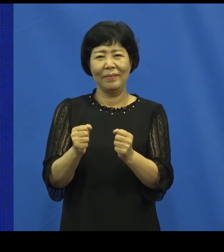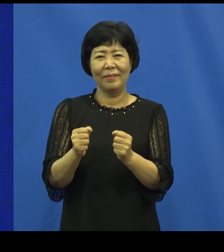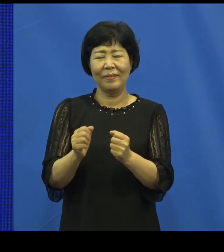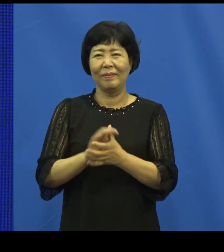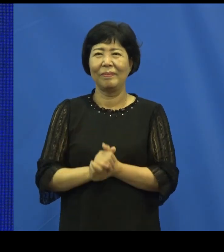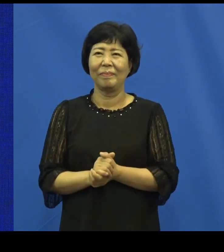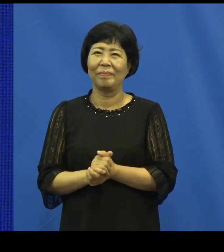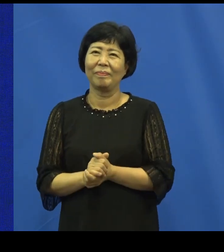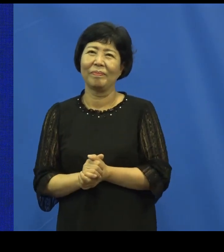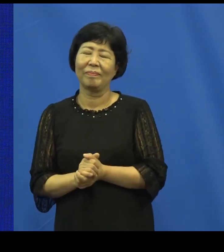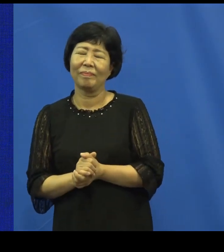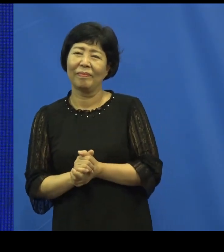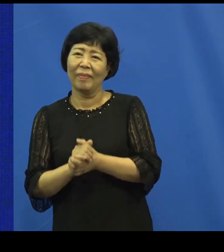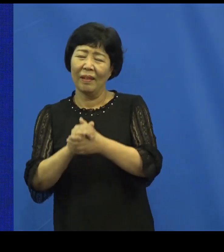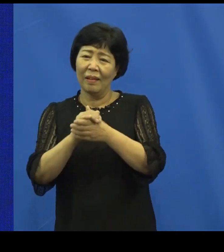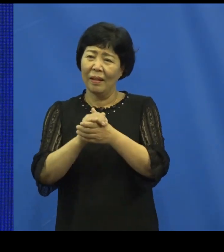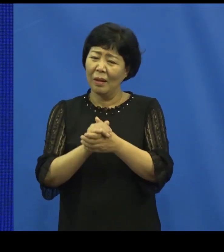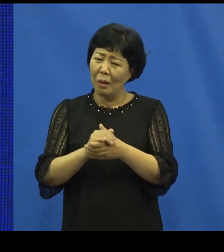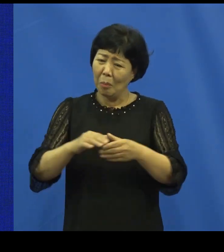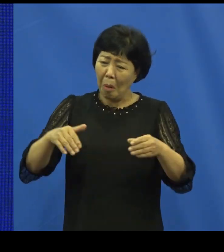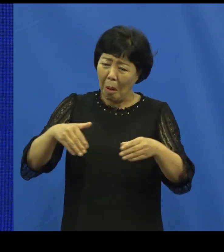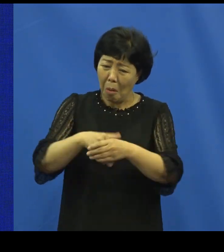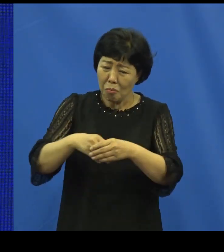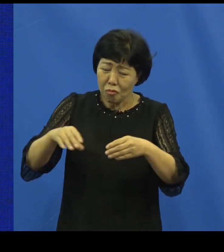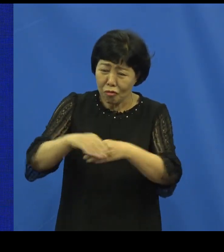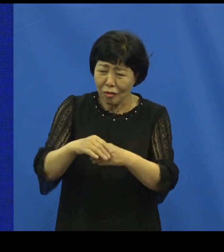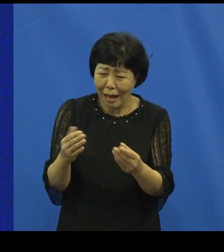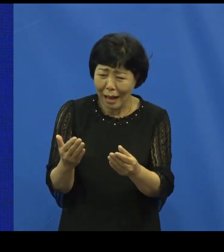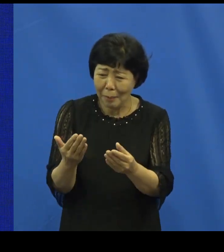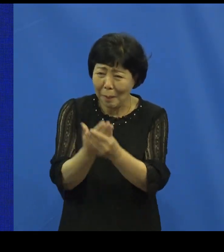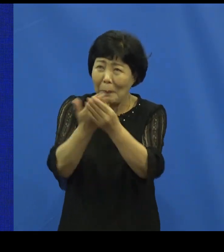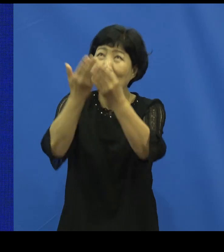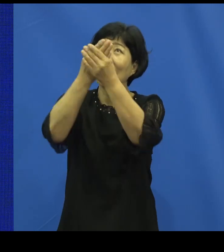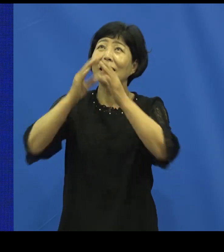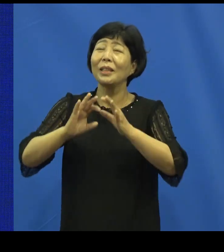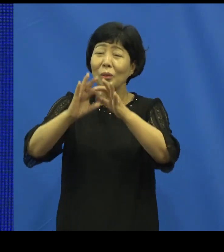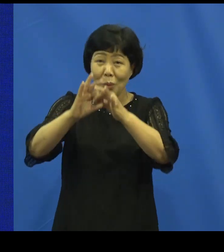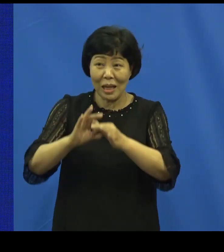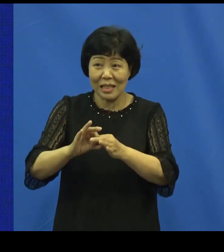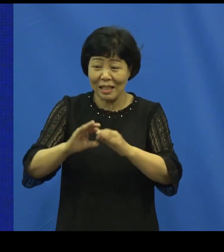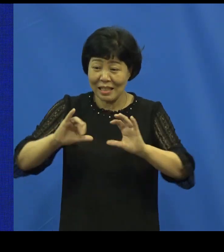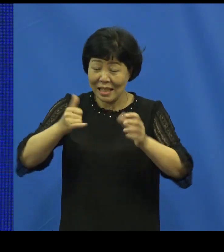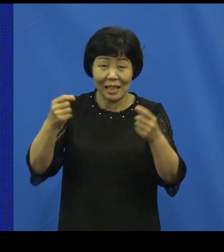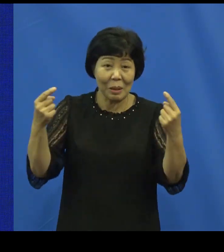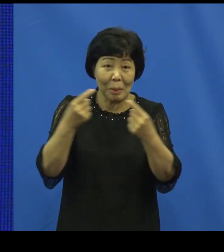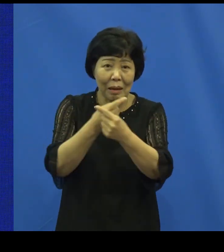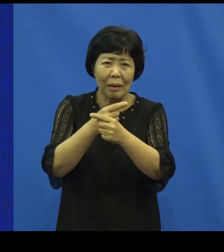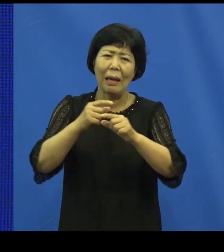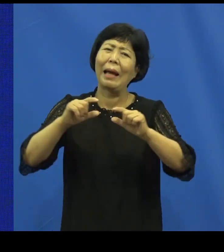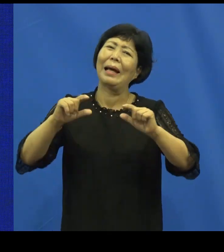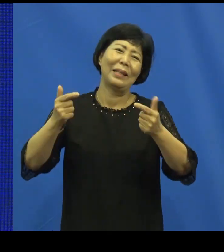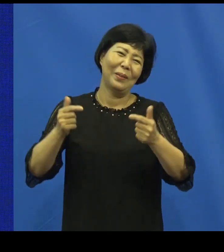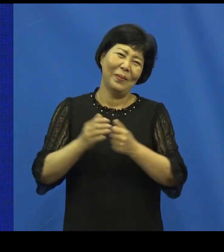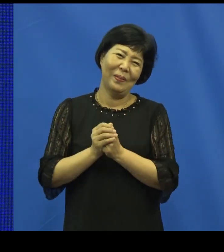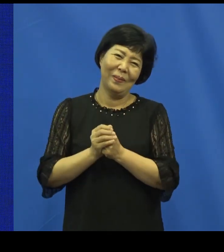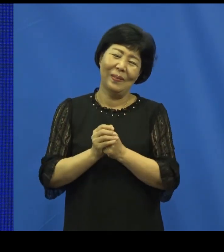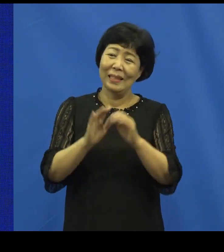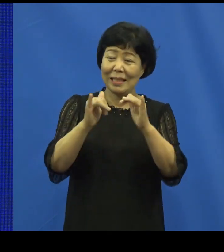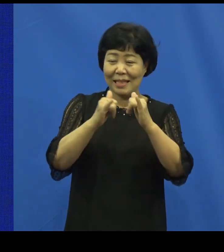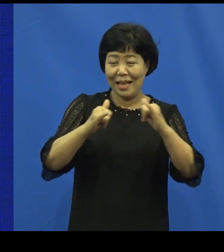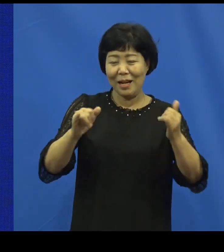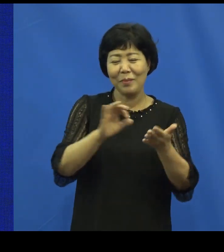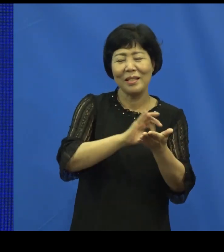우리는 더 나은 문명이 세상을 바꿀 거라고 생각하는데 그러지 않아요. 하나님이 일하시는 방식은 사람을 통해서.